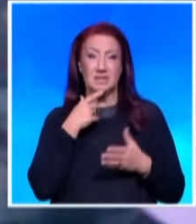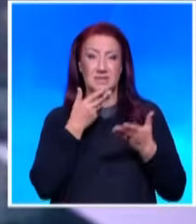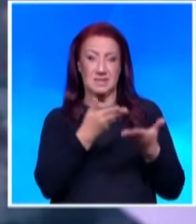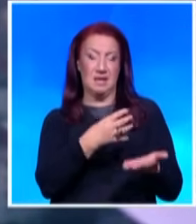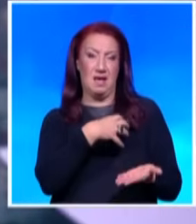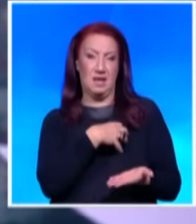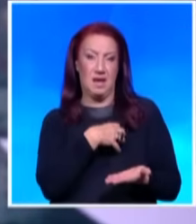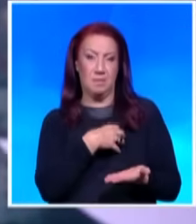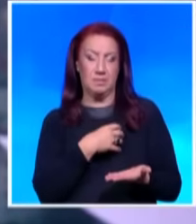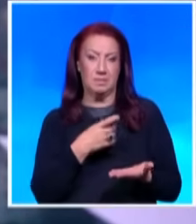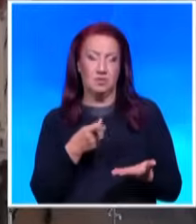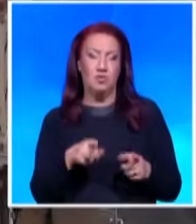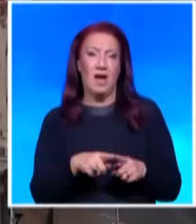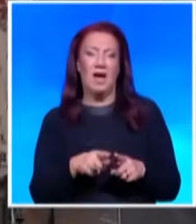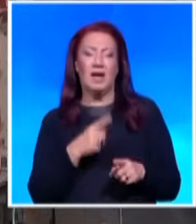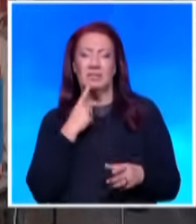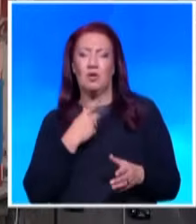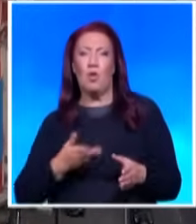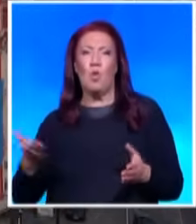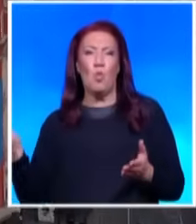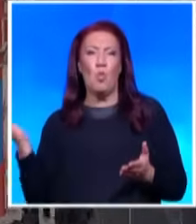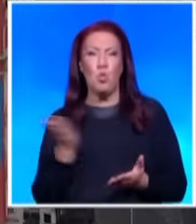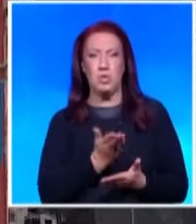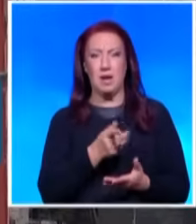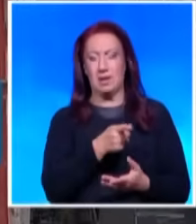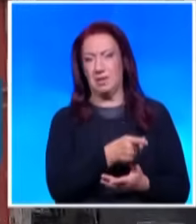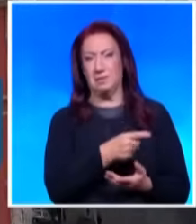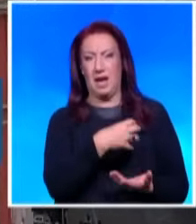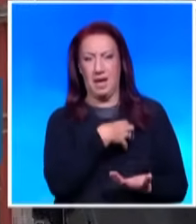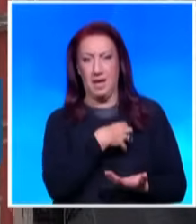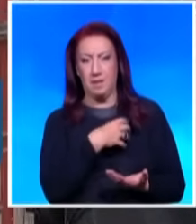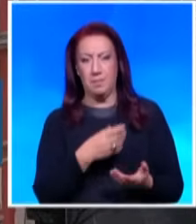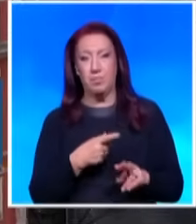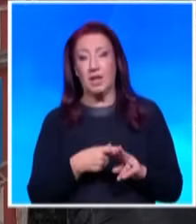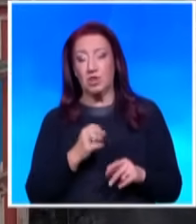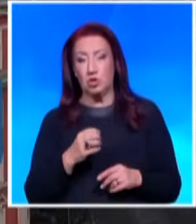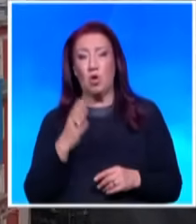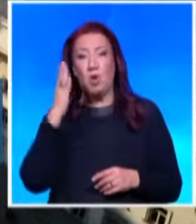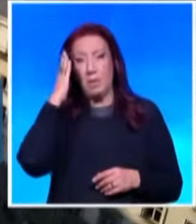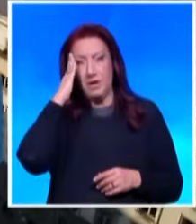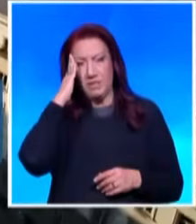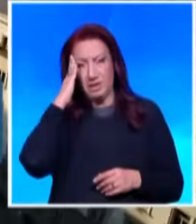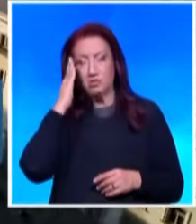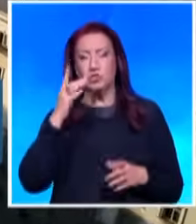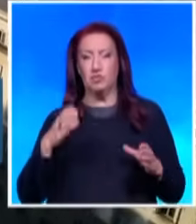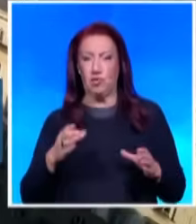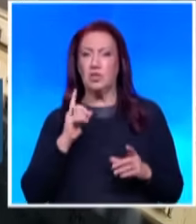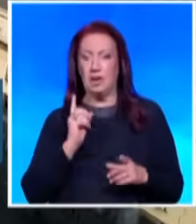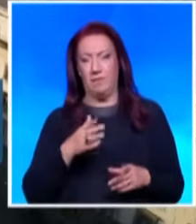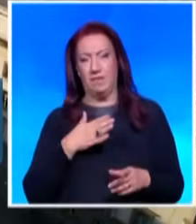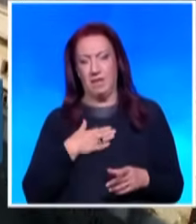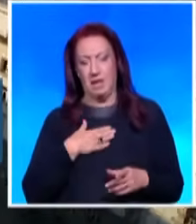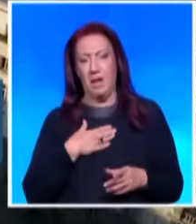сметка какъв удар е това? Но правителство трябва да има. При това редовно, а не служебно, смята да Продължаваме промяната Демократична